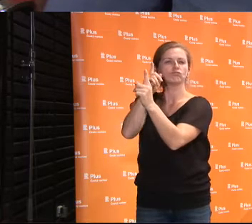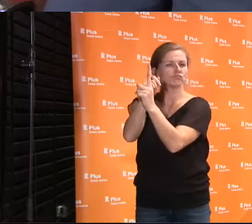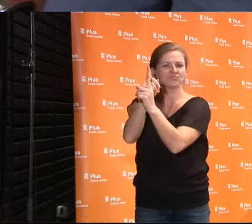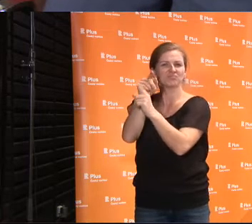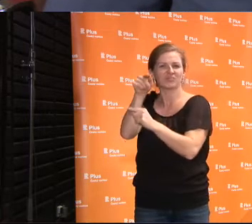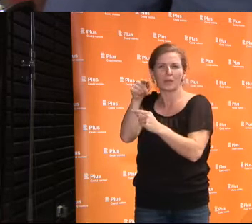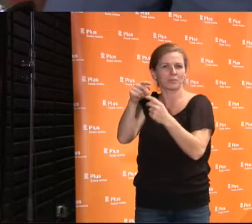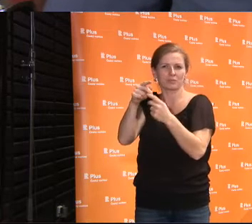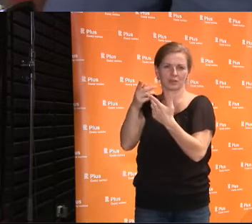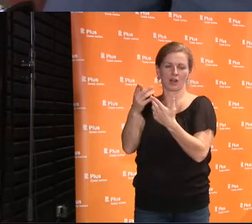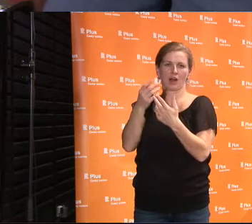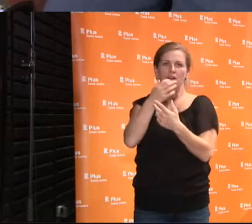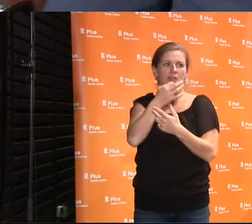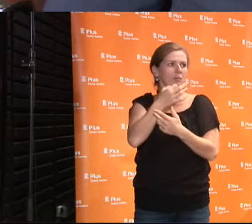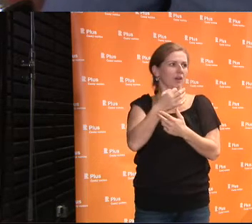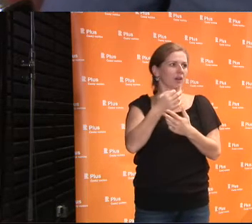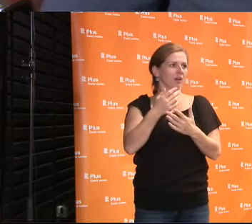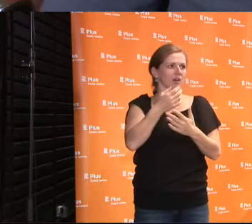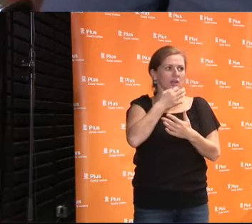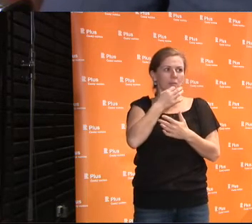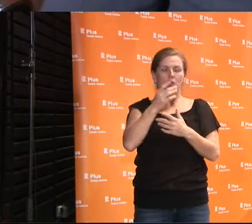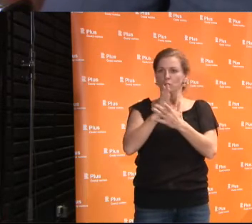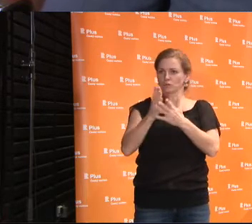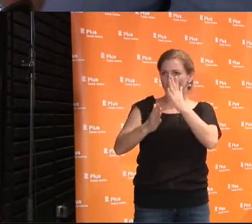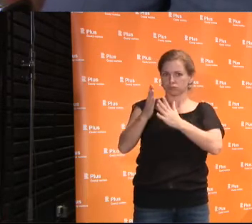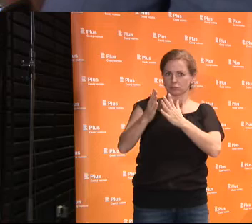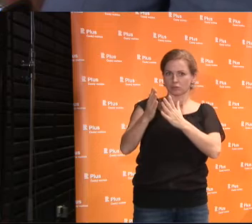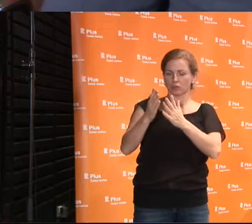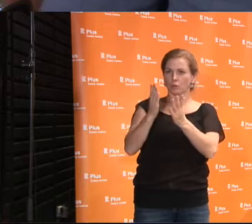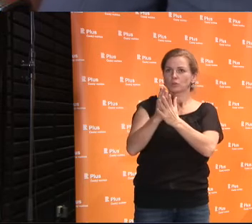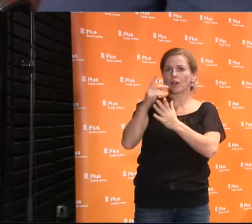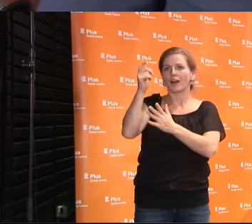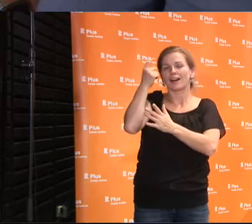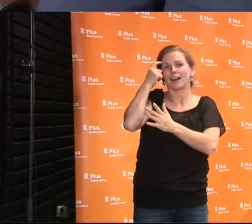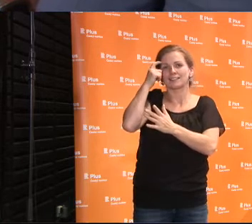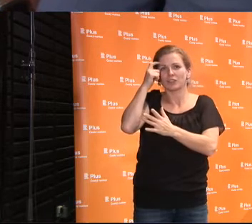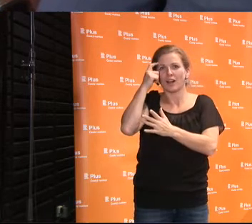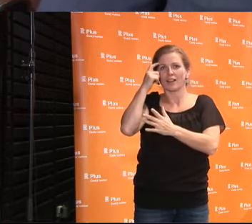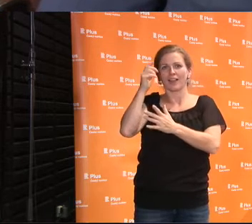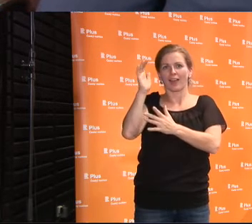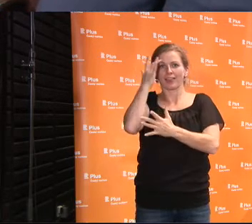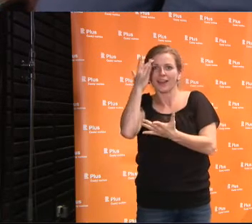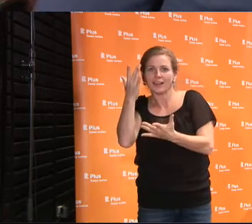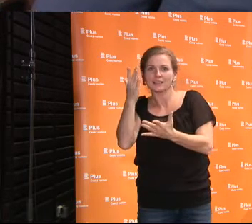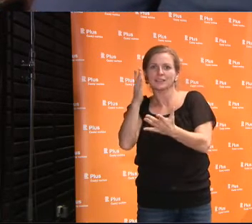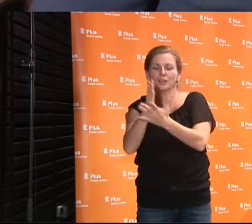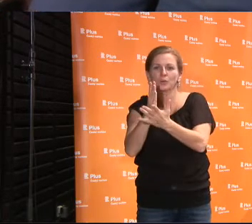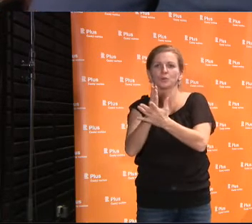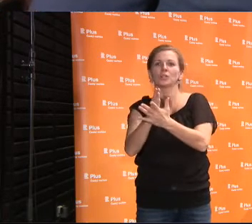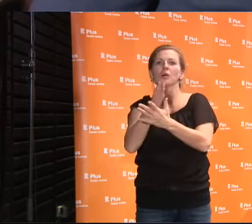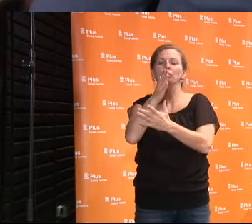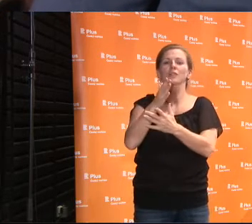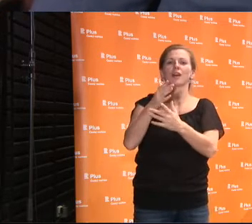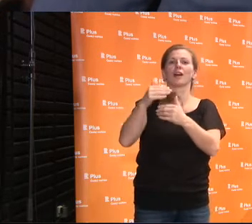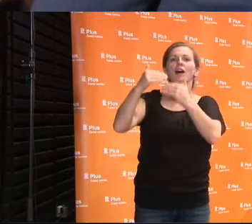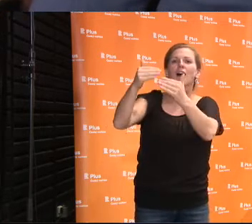vylít dítě, že bychom mohli najednou mít obrovský příklon k racionální inteligenci, k predikaci ano, ne. A je to, vidíme to i na